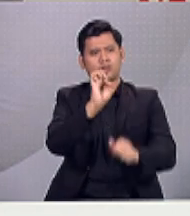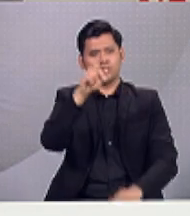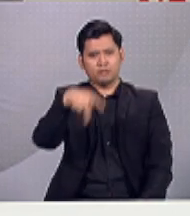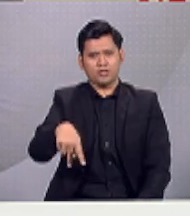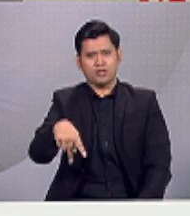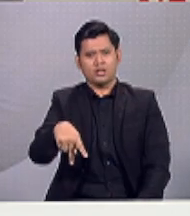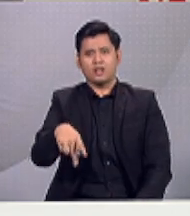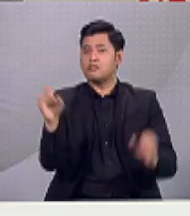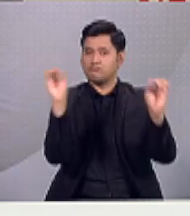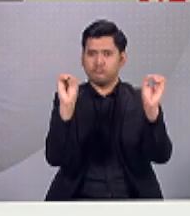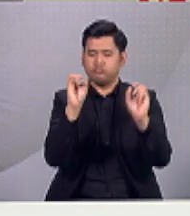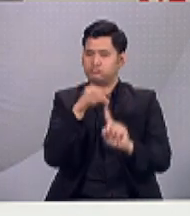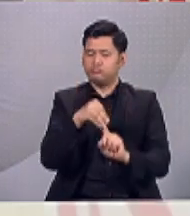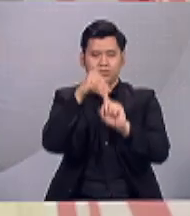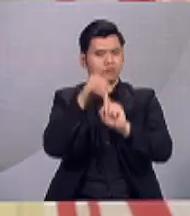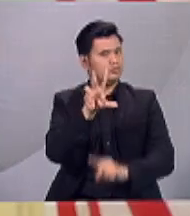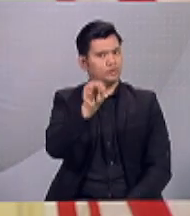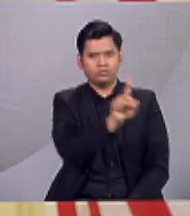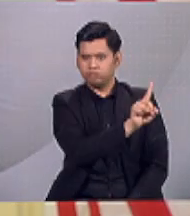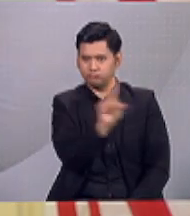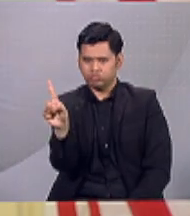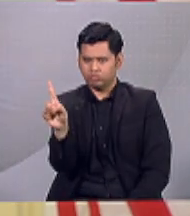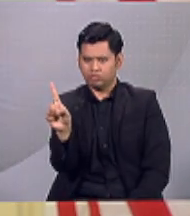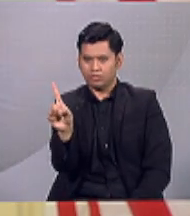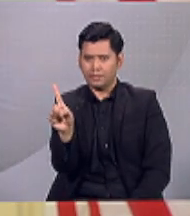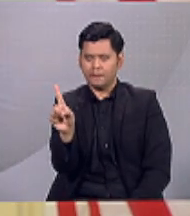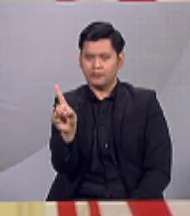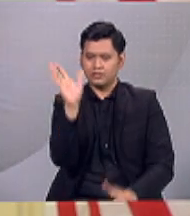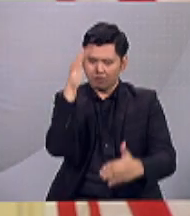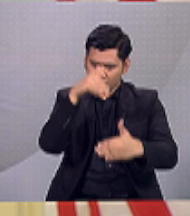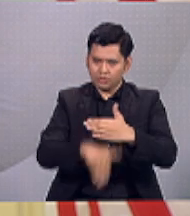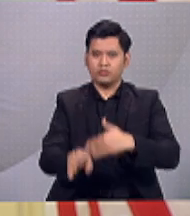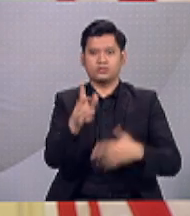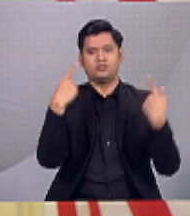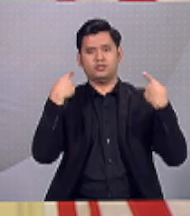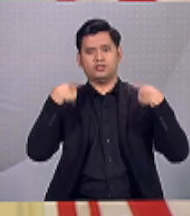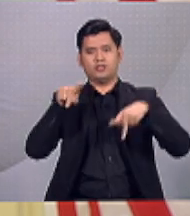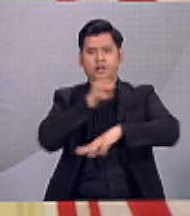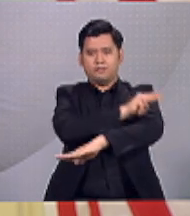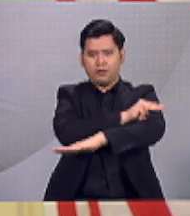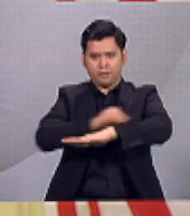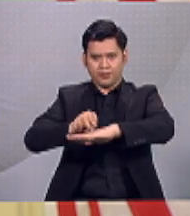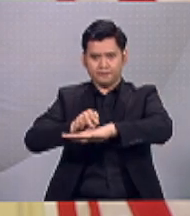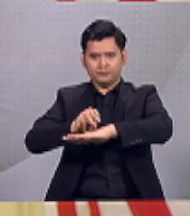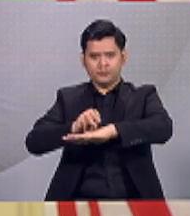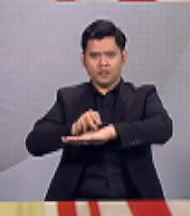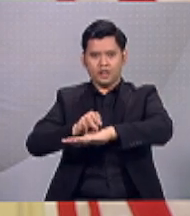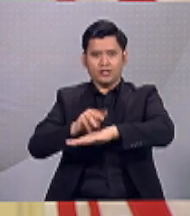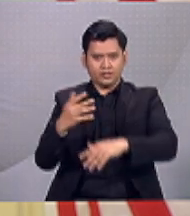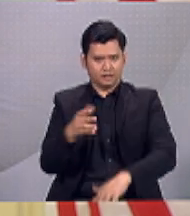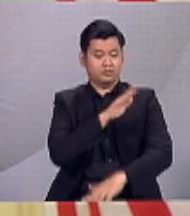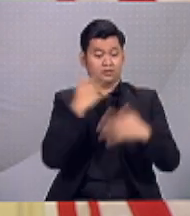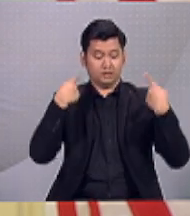Tidak ada keistimewaan, ya, dari segi pematuhan kepada SOP termasuk kedai mamak. Walaupun kedai mamak ni